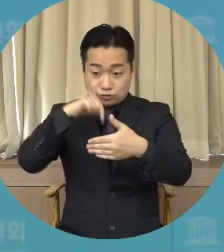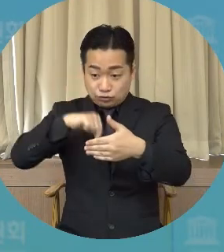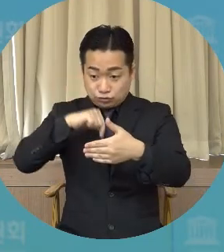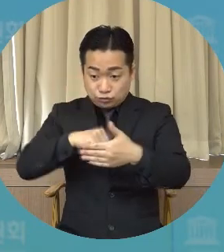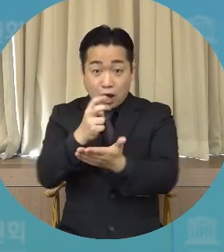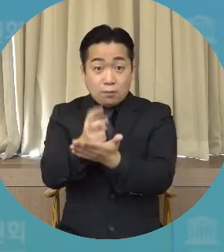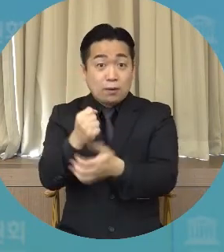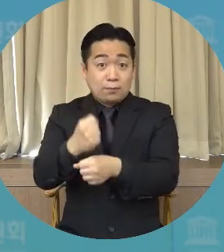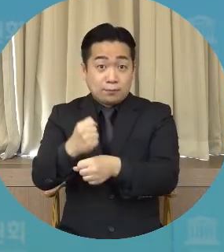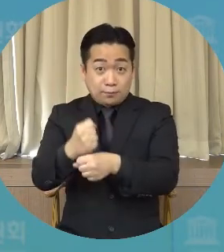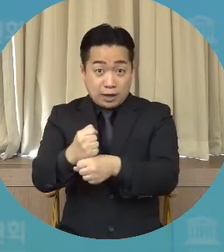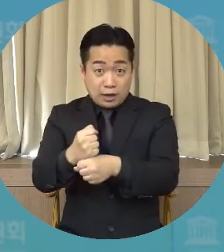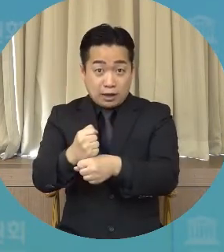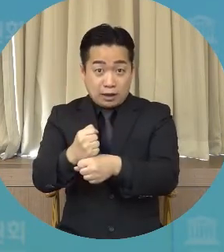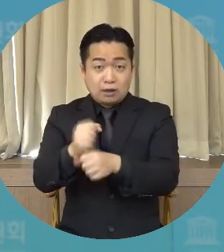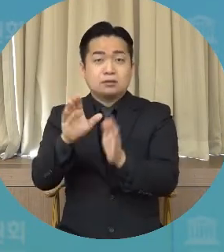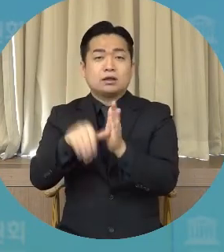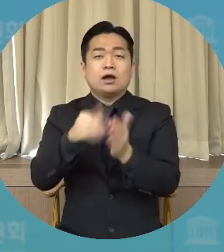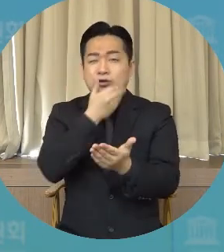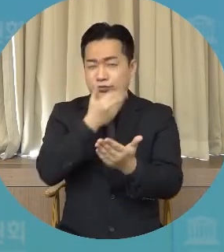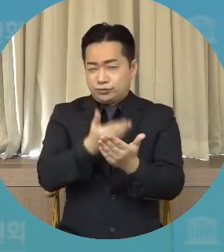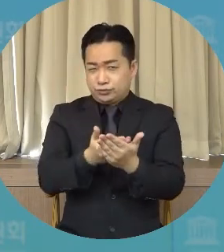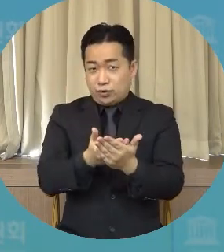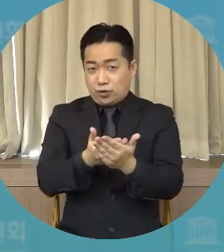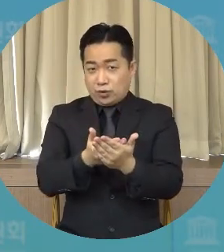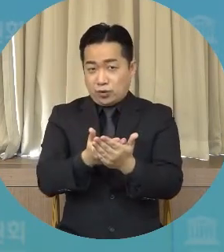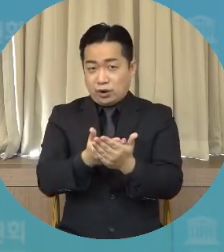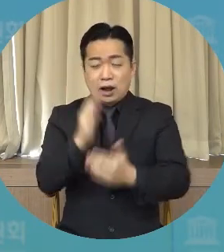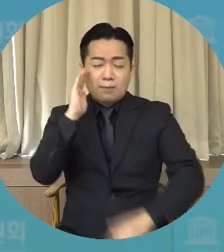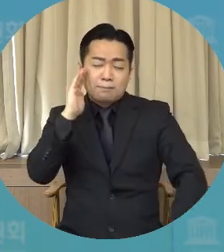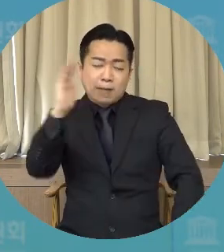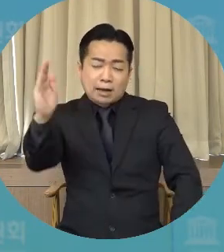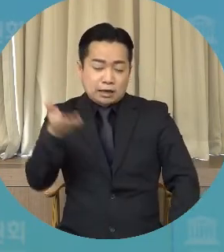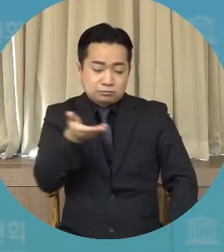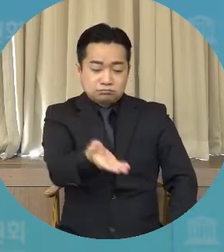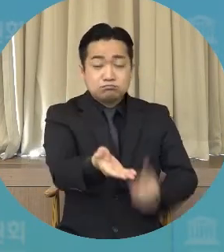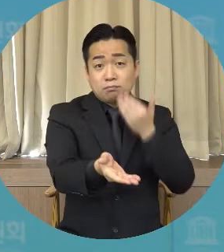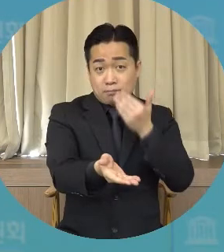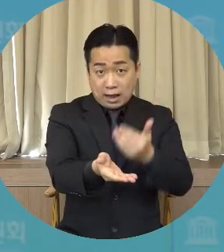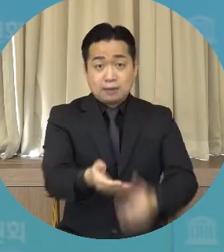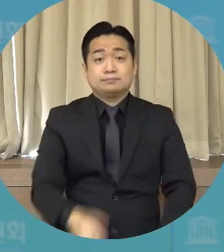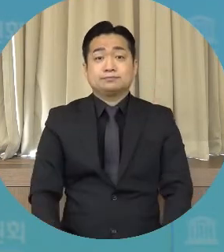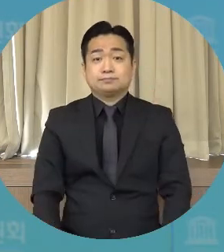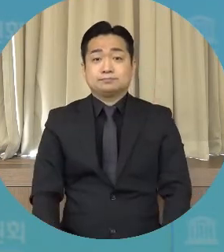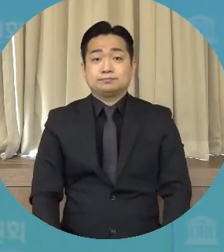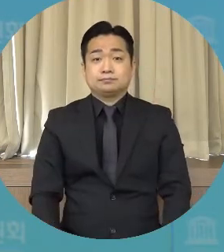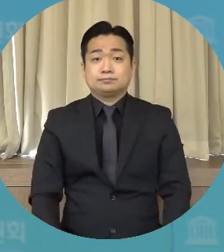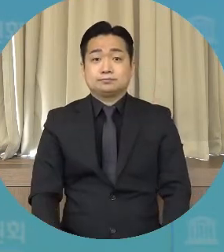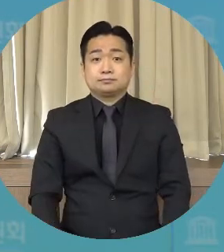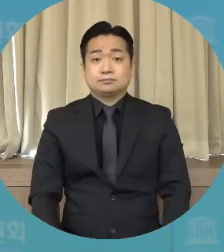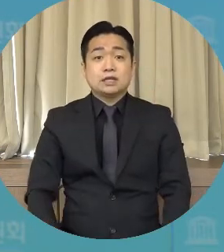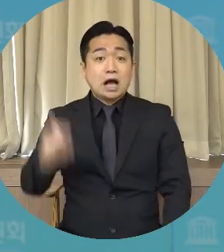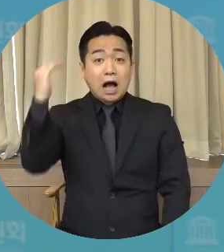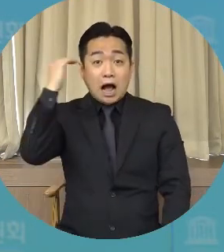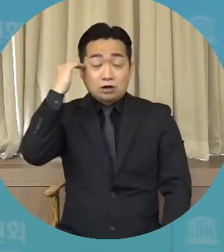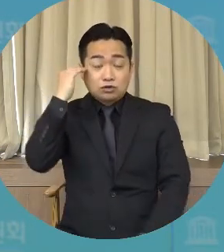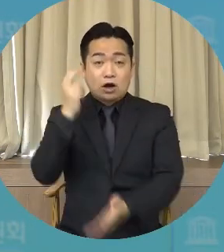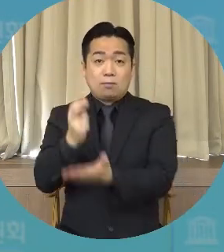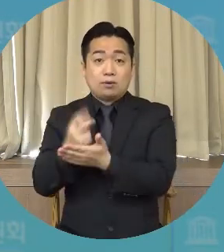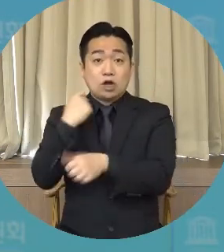입법에 있어서도 중요한 방향성을 제시할 것으로 기대됩니다. 이러한